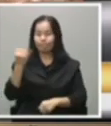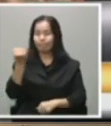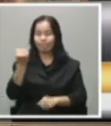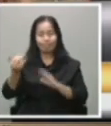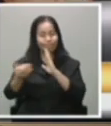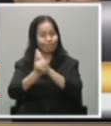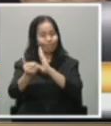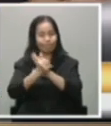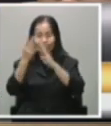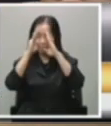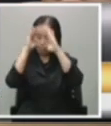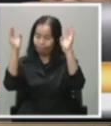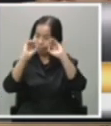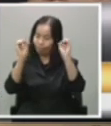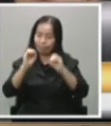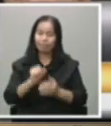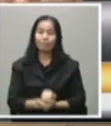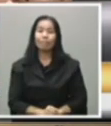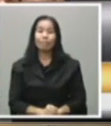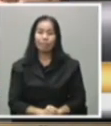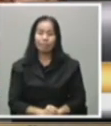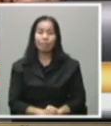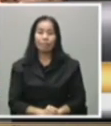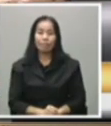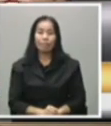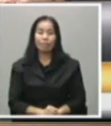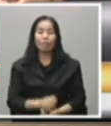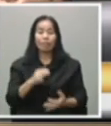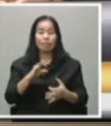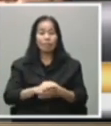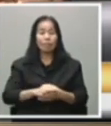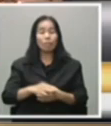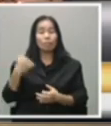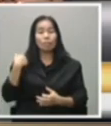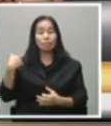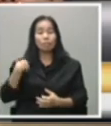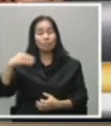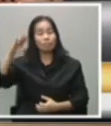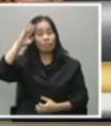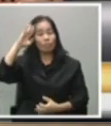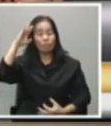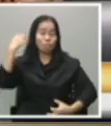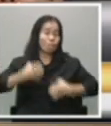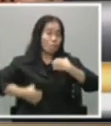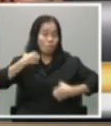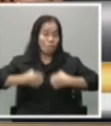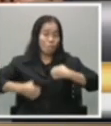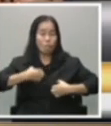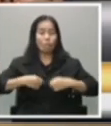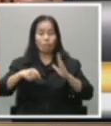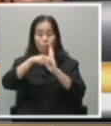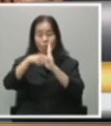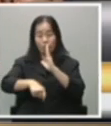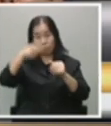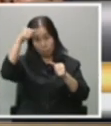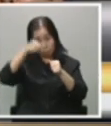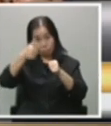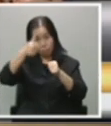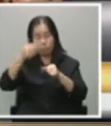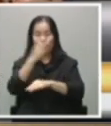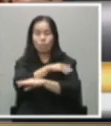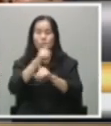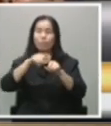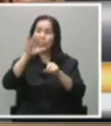พครับเหตุการณ์ทหารคลั่งการยิงพี่น้องประชาชนที่บริสุทธิ์ที่โคราชเมื่อวันที่